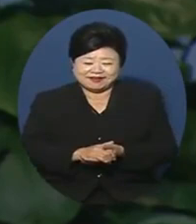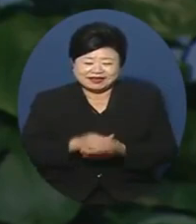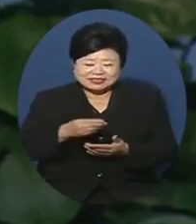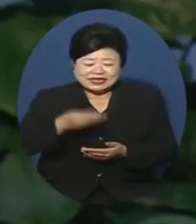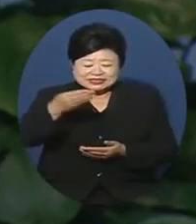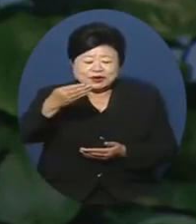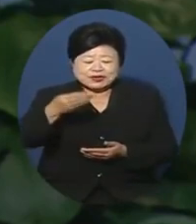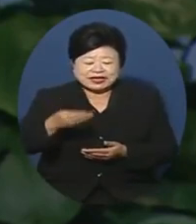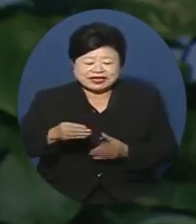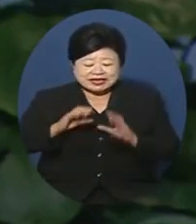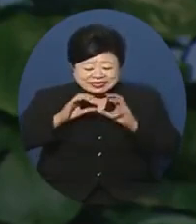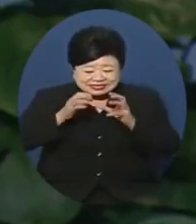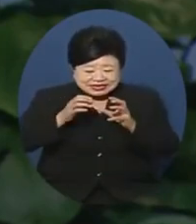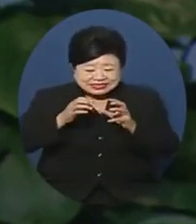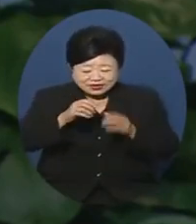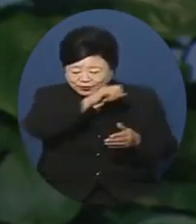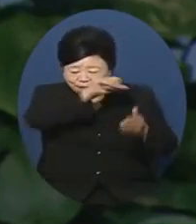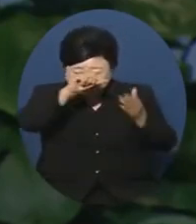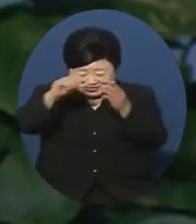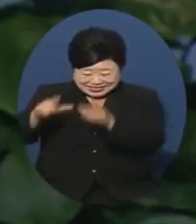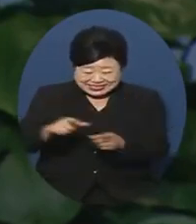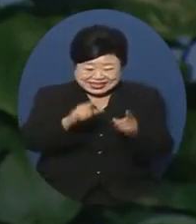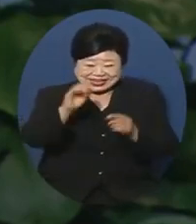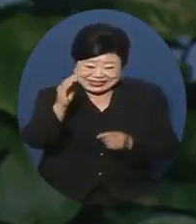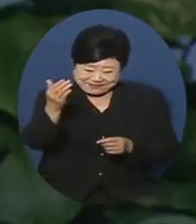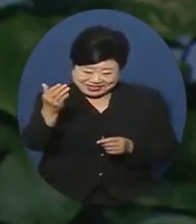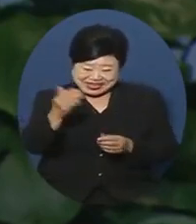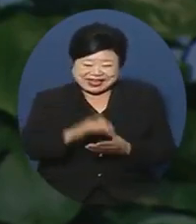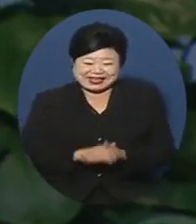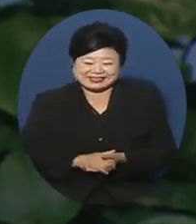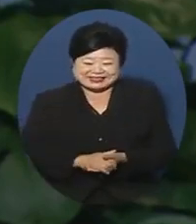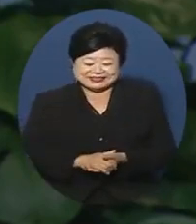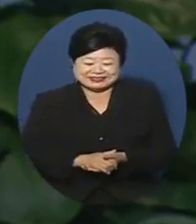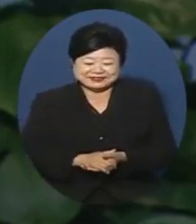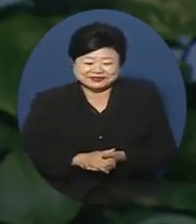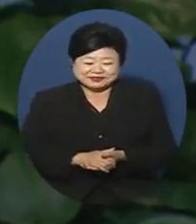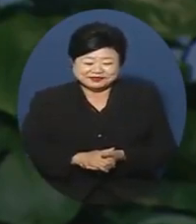4차원의 인생을 사는 것입니다.